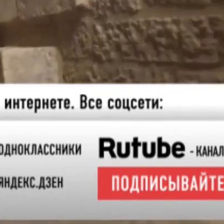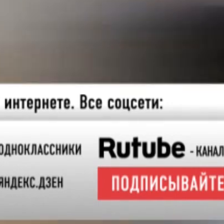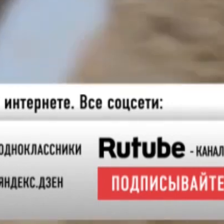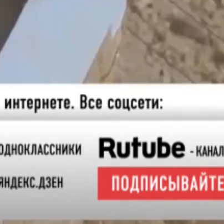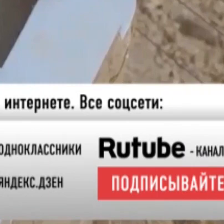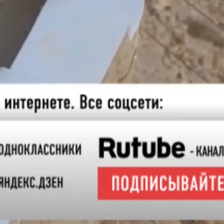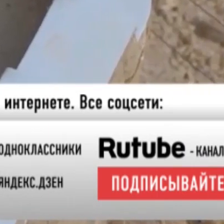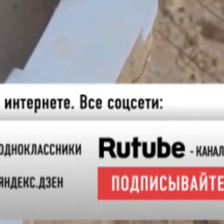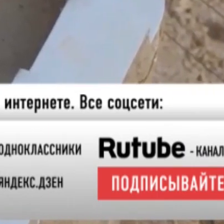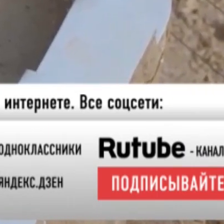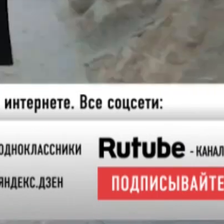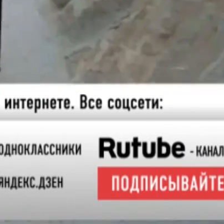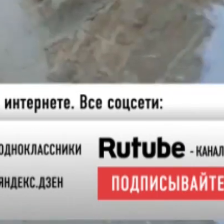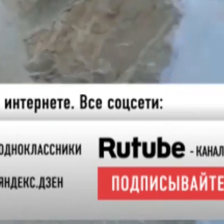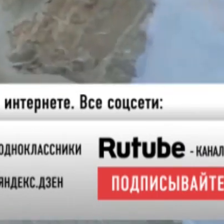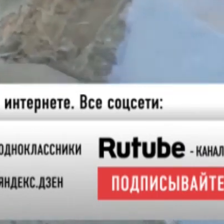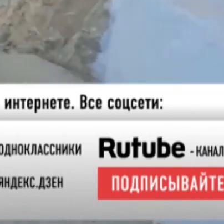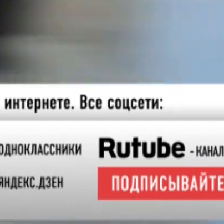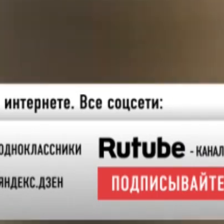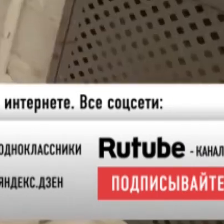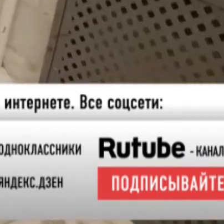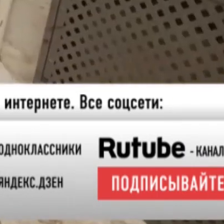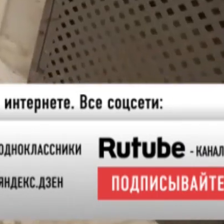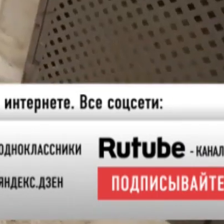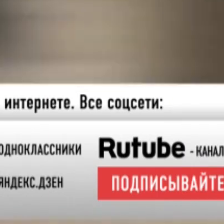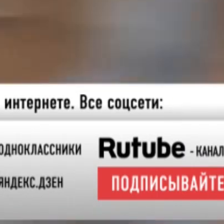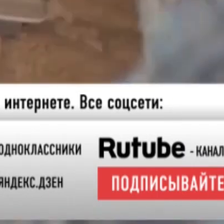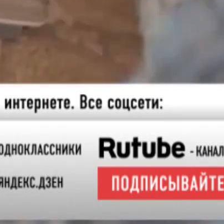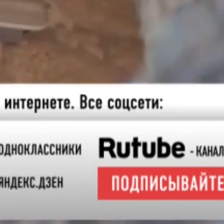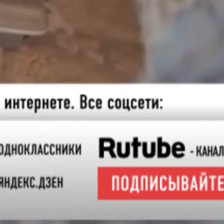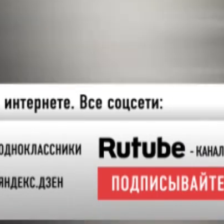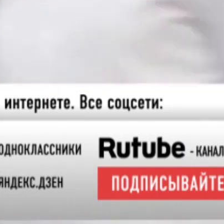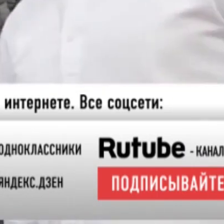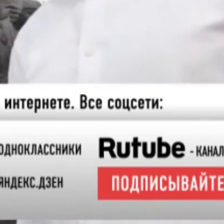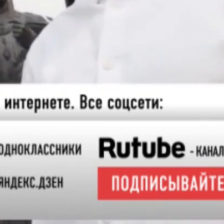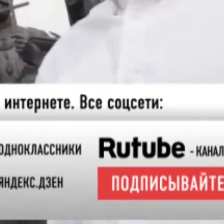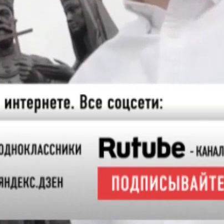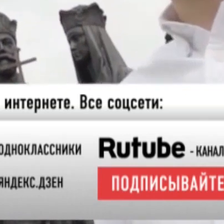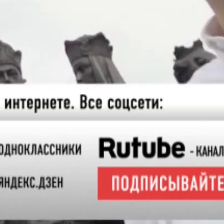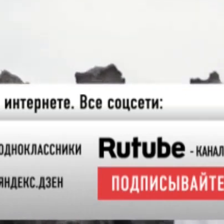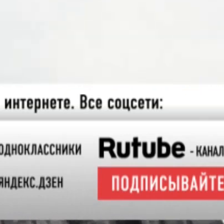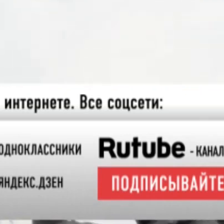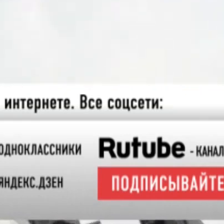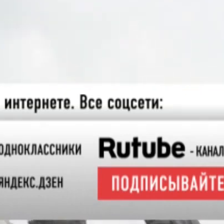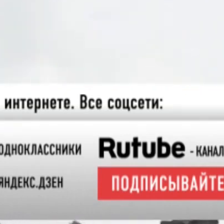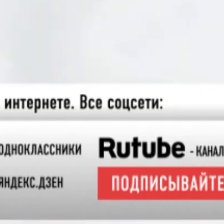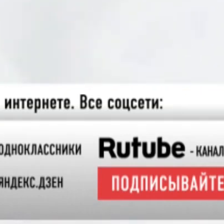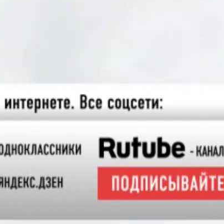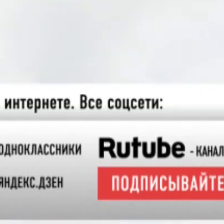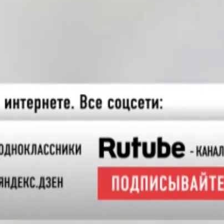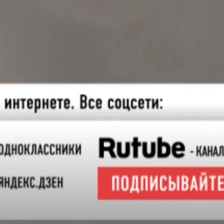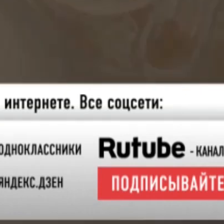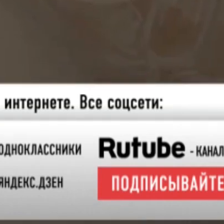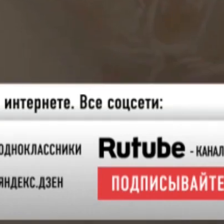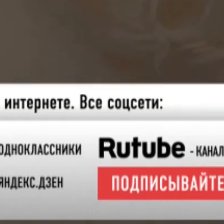Каждый день Великого Поста, ступень за ступенью, поднимаемся по лестнице в небо. Изменяй